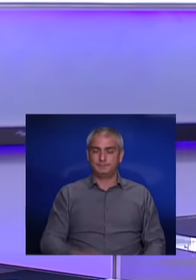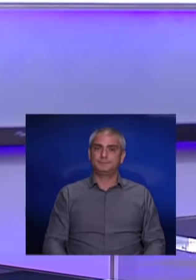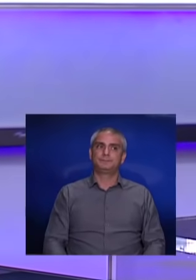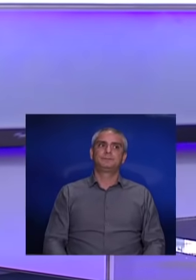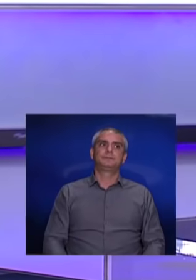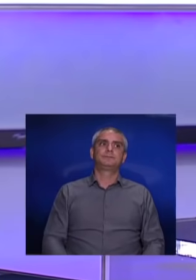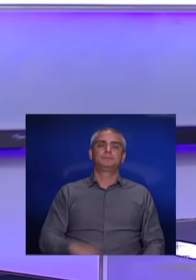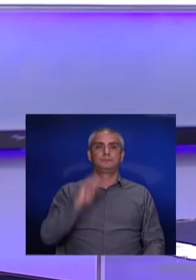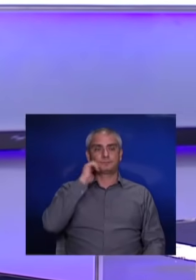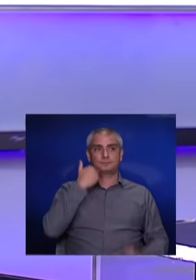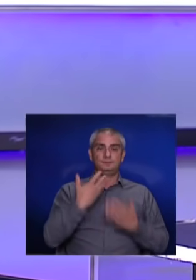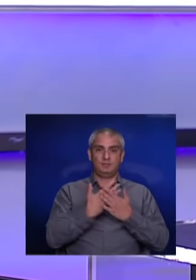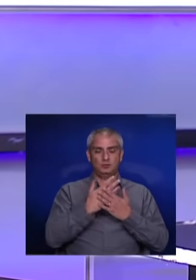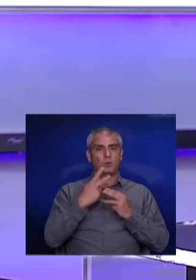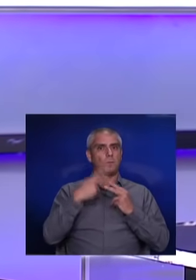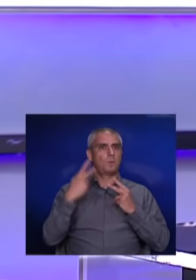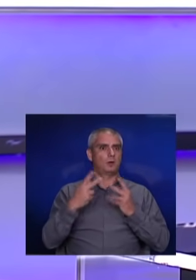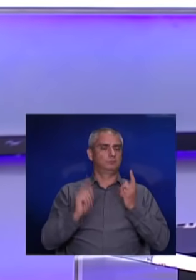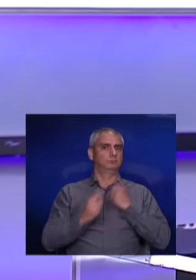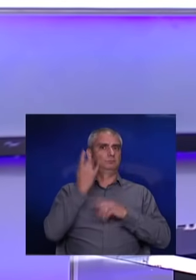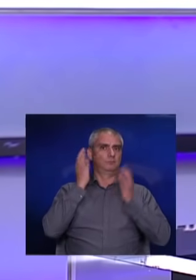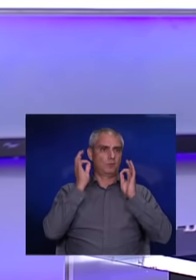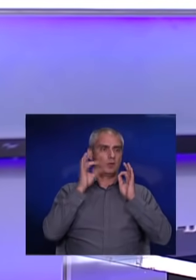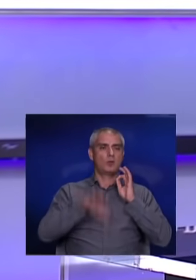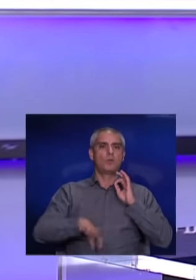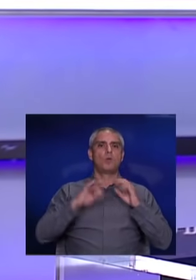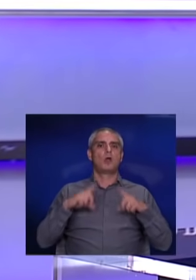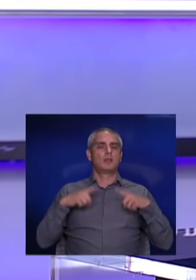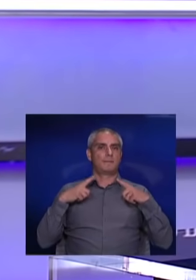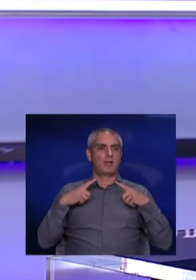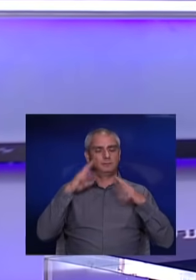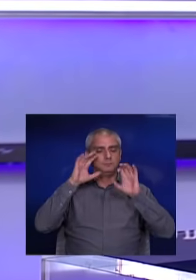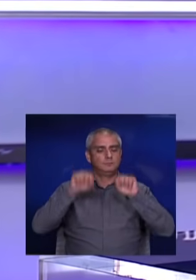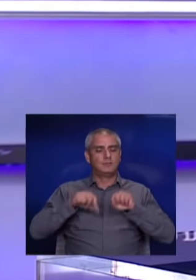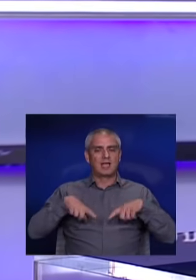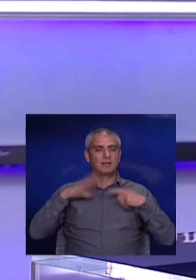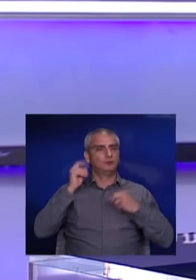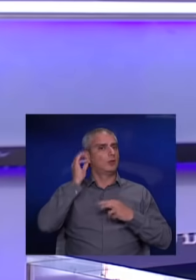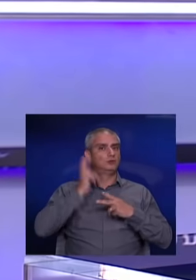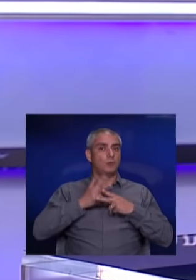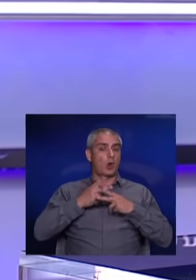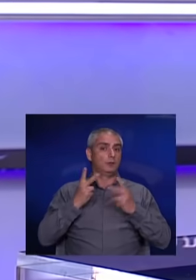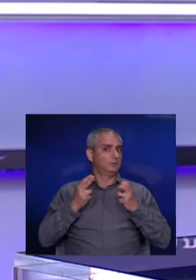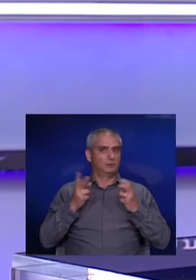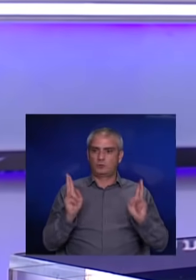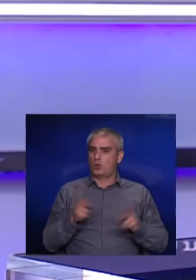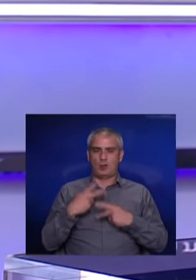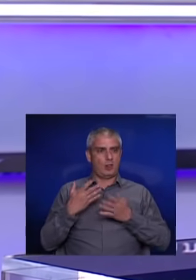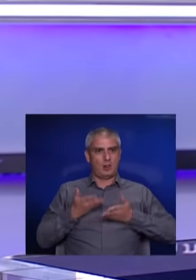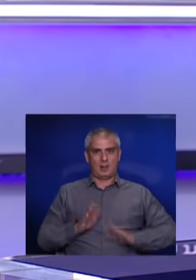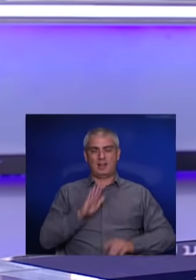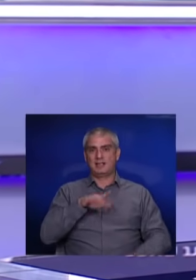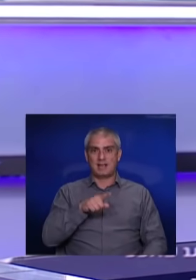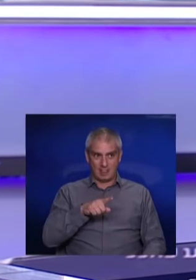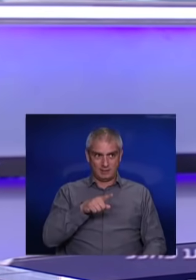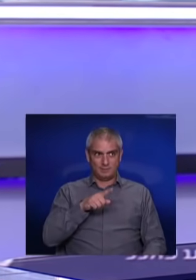מחר במהדורה פרויקט יהודי יוצא דופן בוחרות בחיים, הצצה לחיין של חולות סרטן שלא יכולות להביא ילדים לעולם.